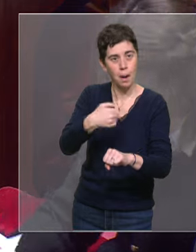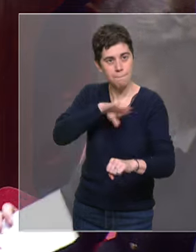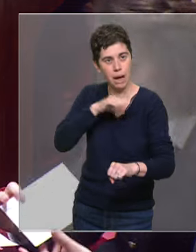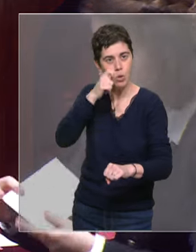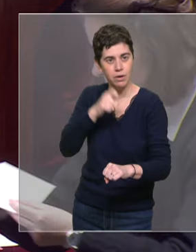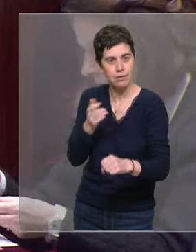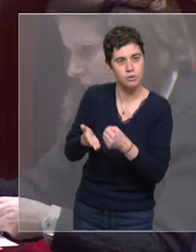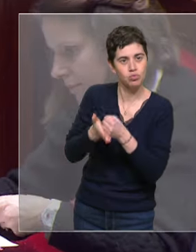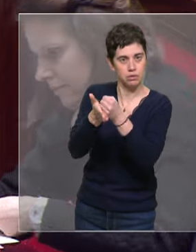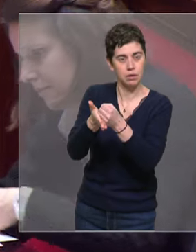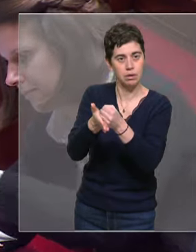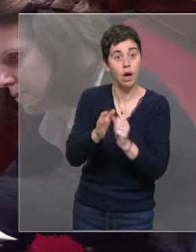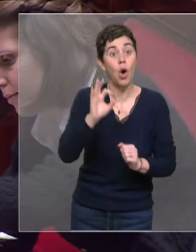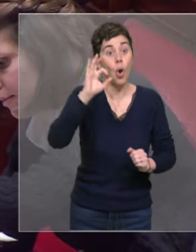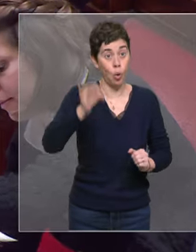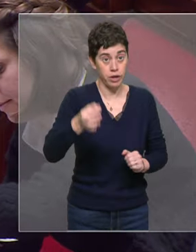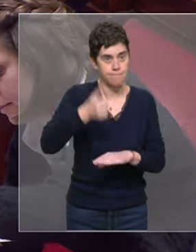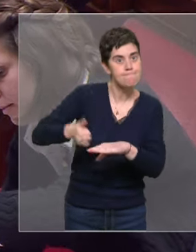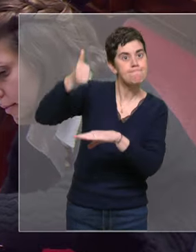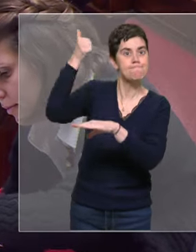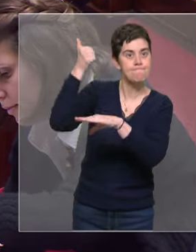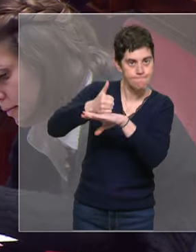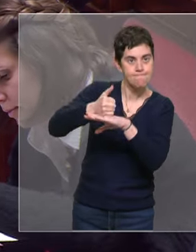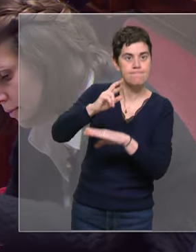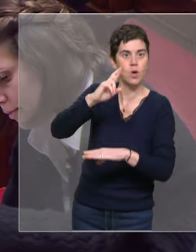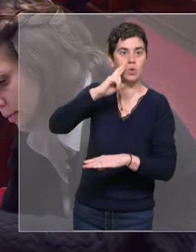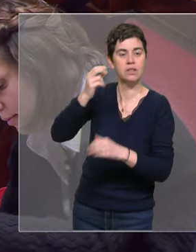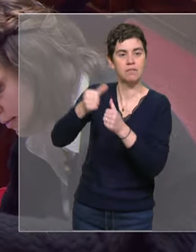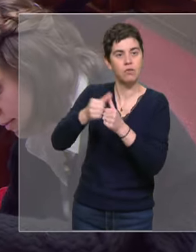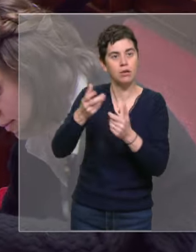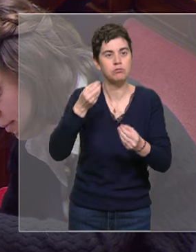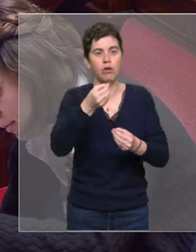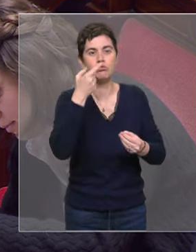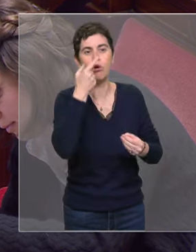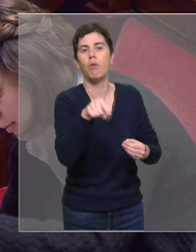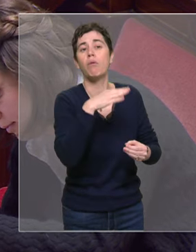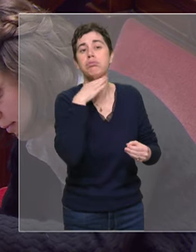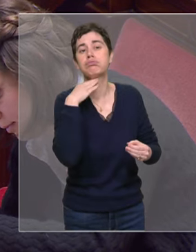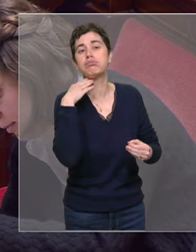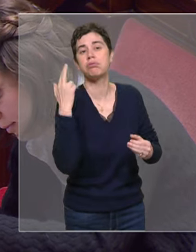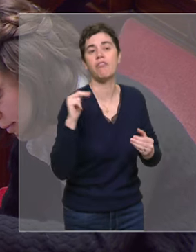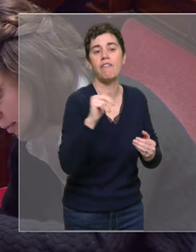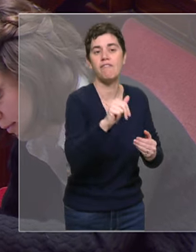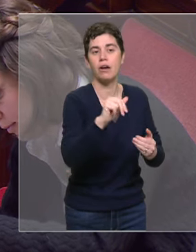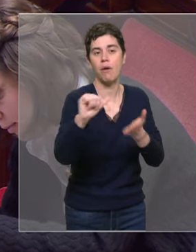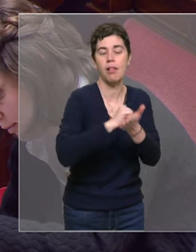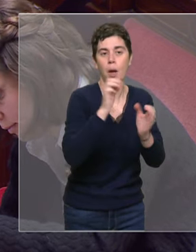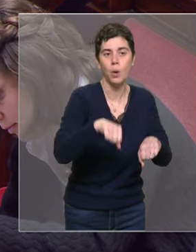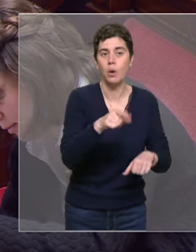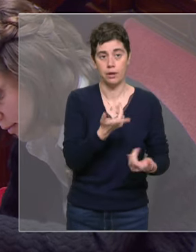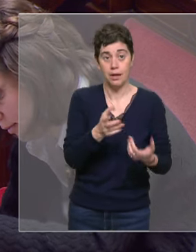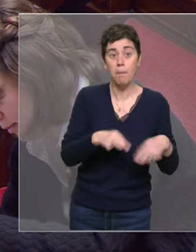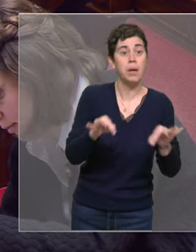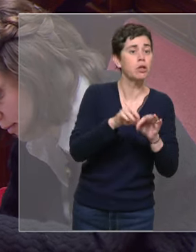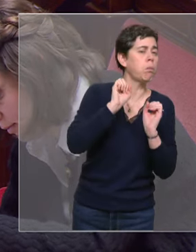oui, le Kremlin mise sur la lassitude et sur l'usure. Le Kremlin mise sur l'oubli et la complaisance de ceux